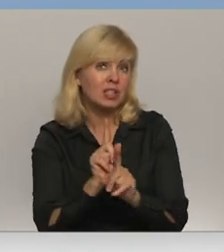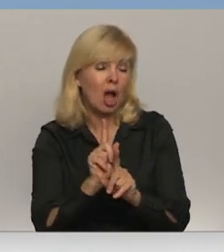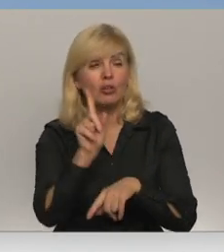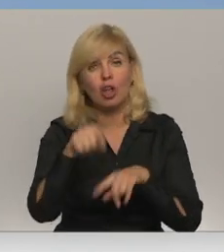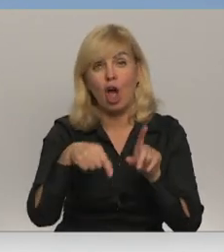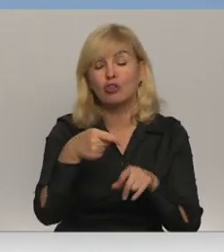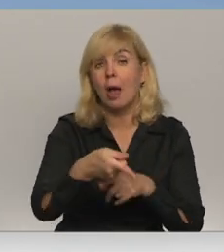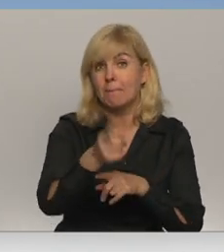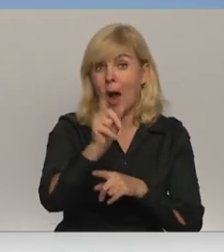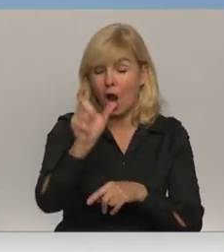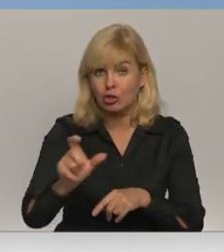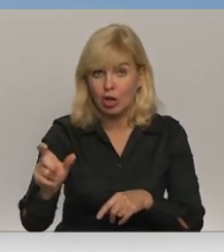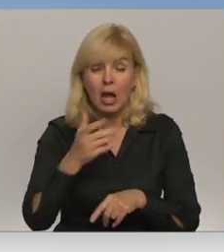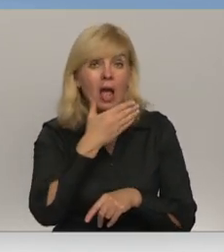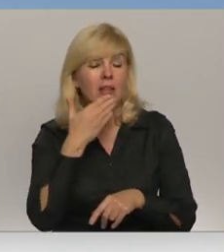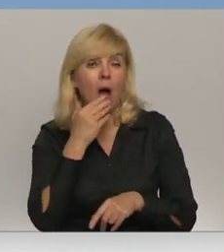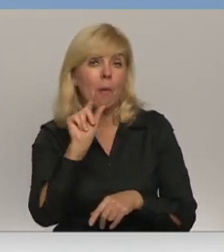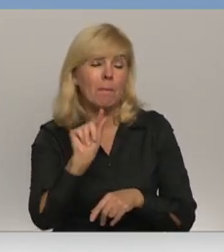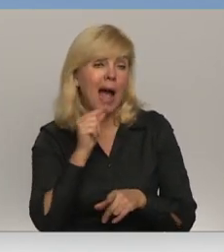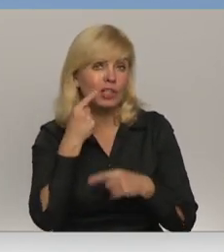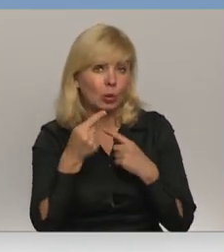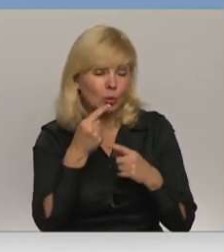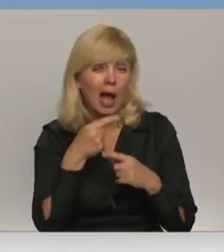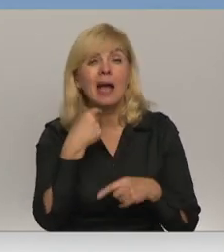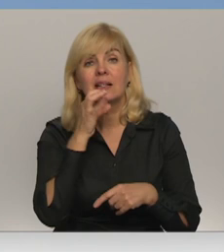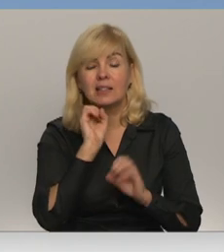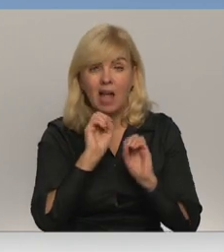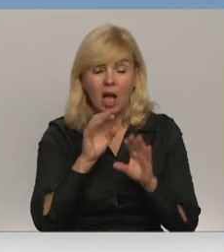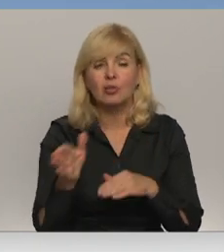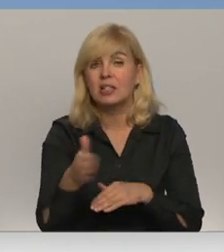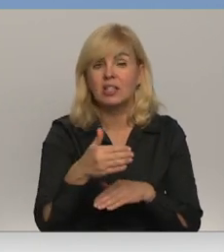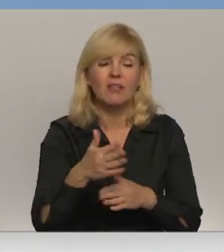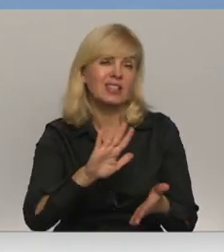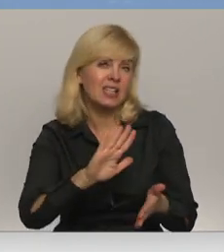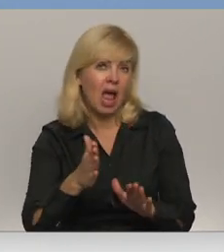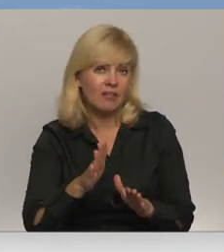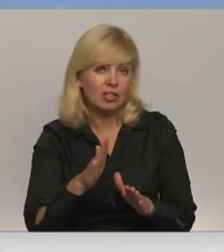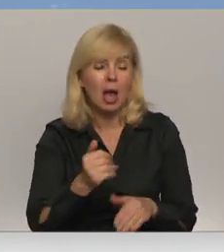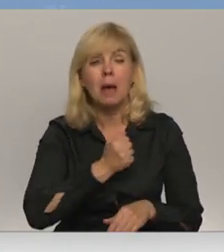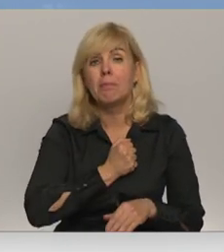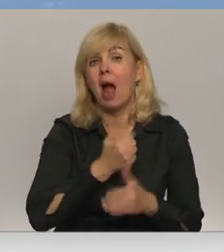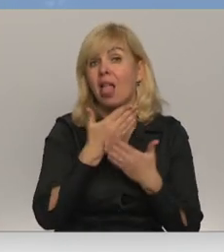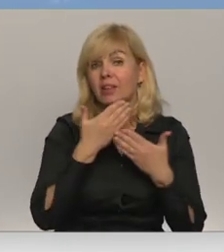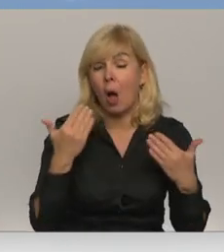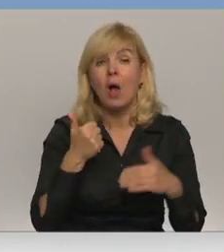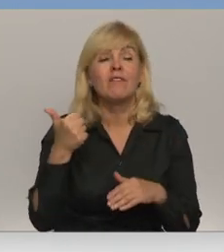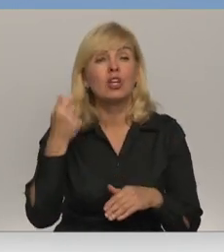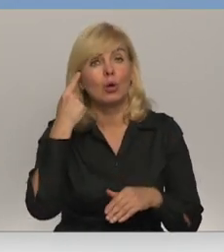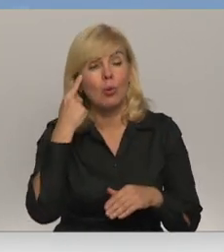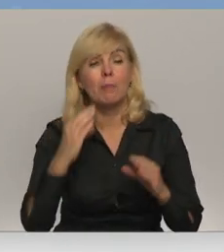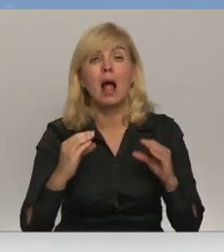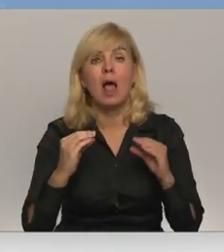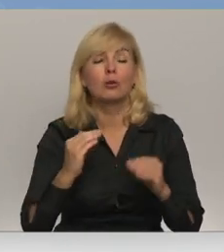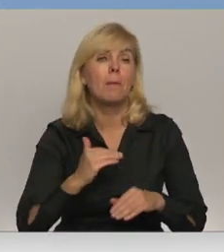kādam makšķerniekam, kur gan nav pārāk runīgi. Tomēr piebilst, ka zivis šodien neķiroties, bet bail nesot, jo viņu prāt ledus